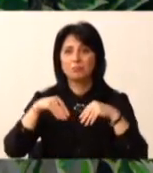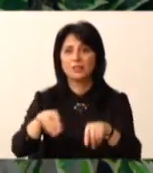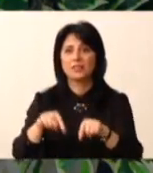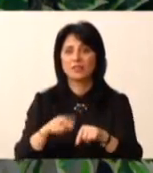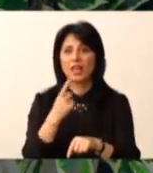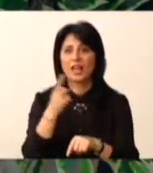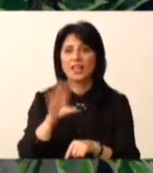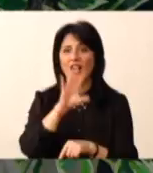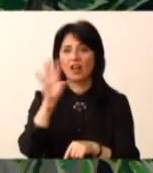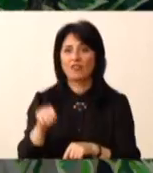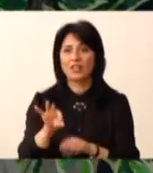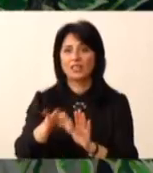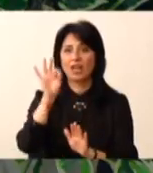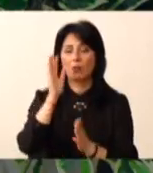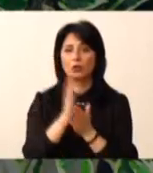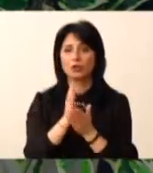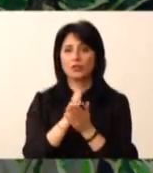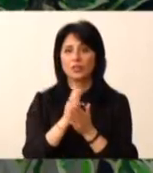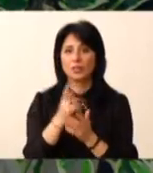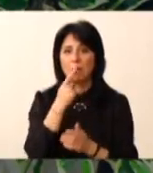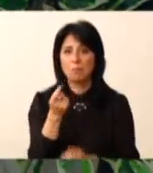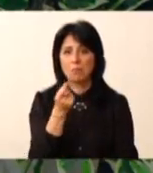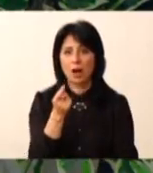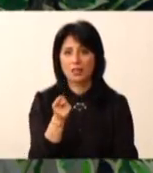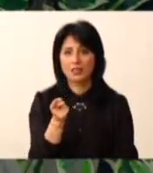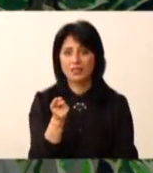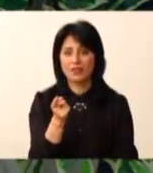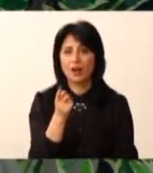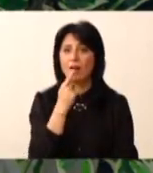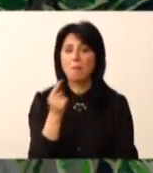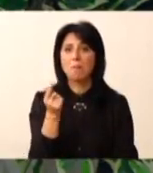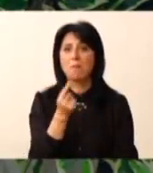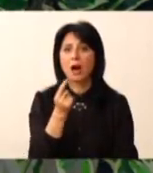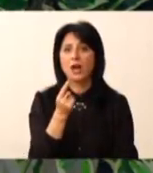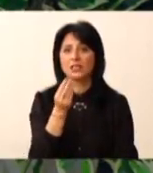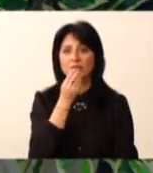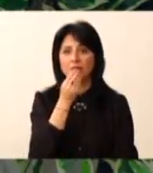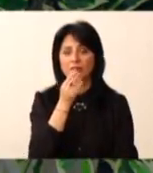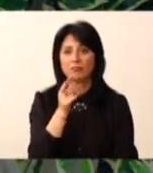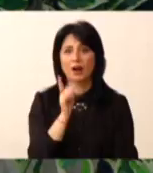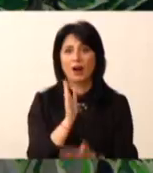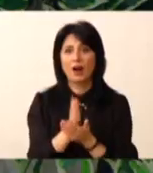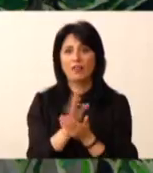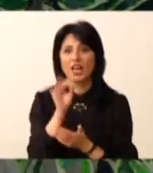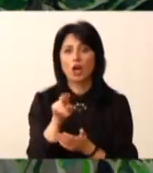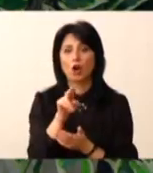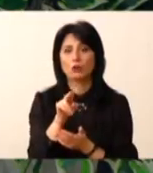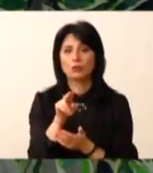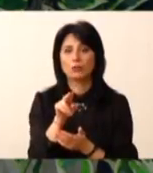შორის ერთ-ერთი ყველაზე გამორჩეული გახლავთ მარწყვი. ამიტომ სეზონურად მარწყვის მოხმარება არის